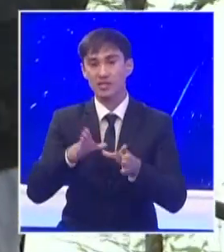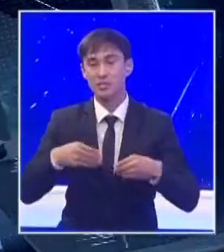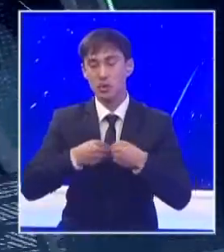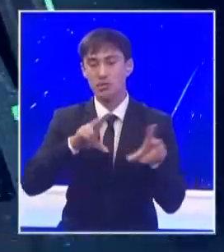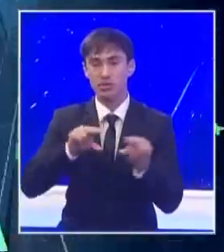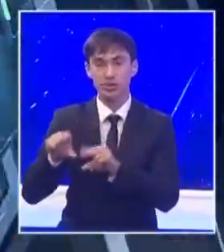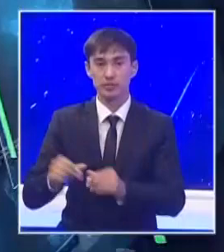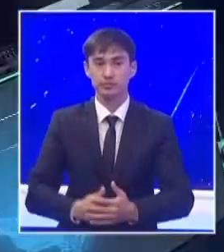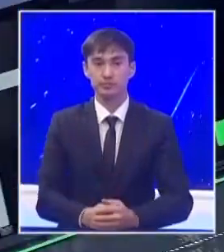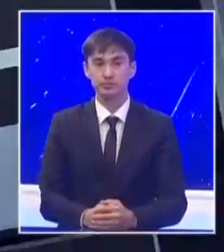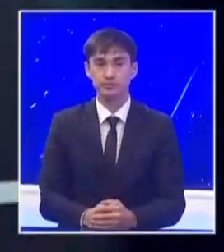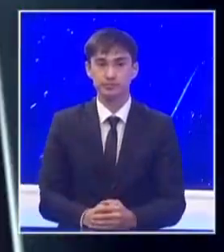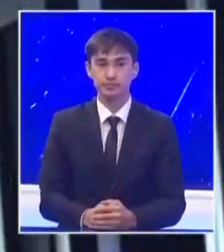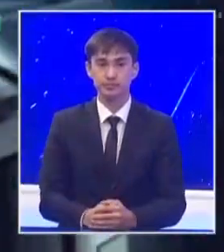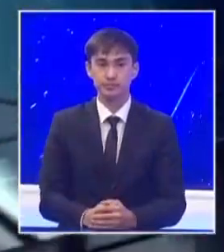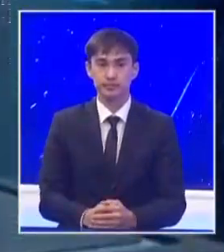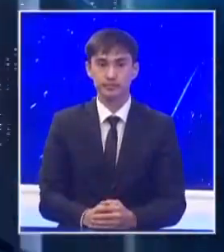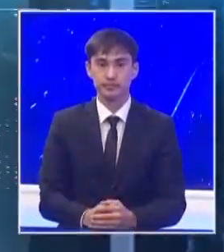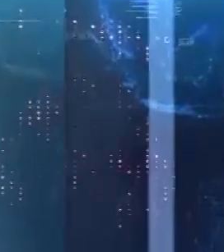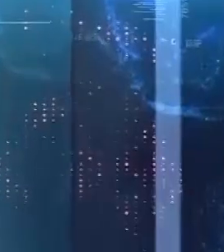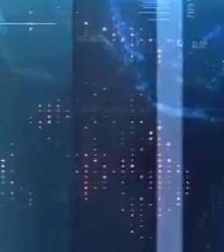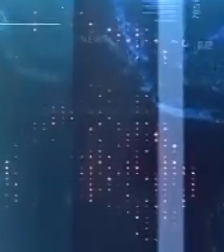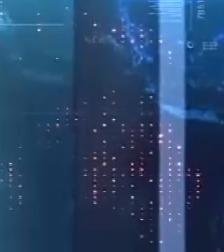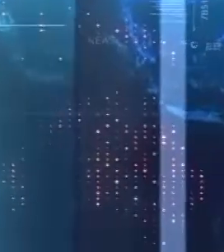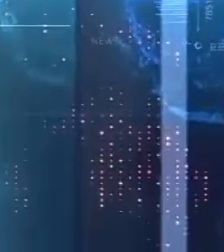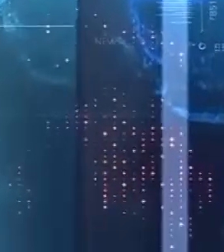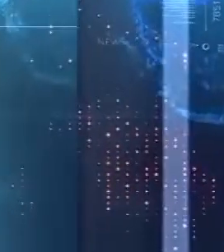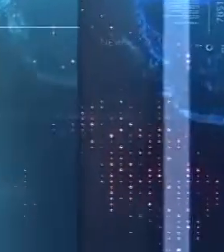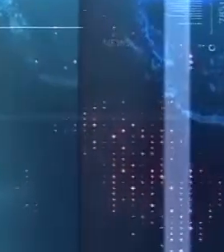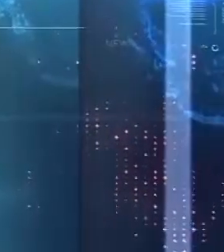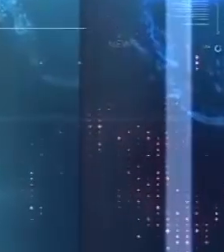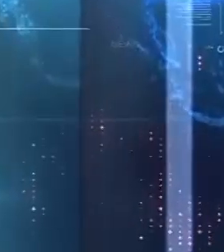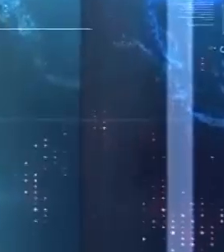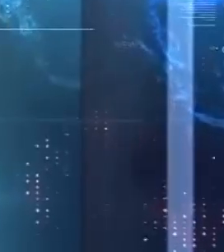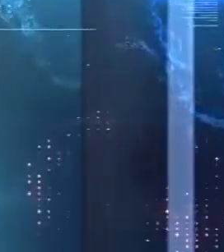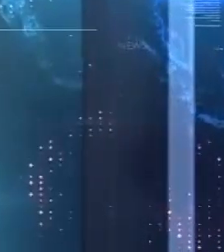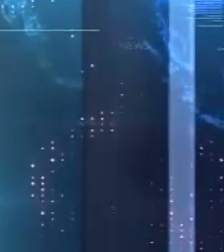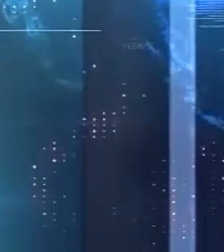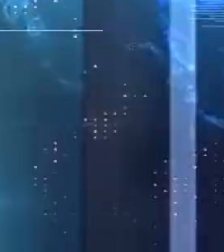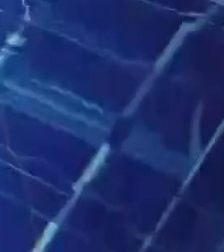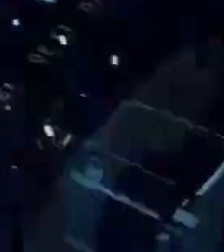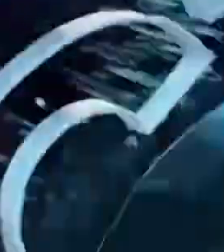счастья. Светлана Кондратенко, Ержан Дюсен, телеканал «Жетсу».